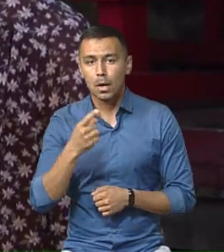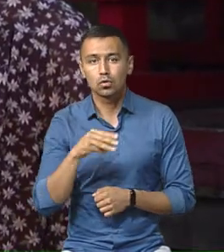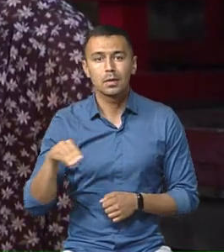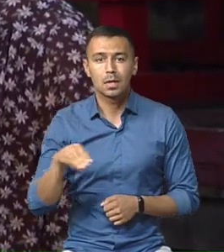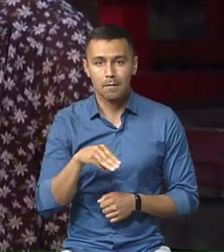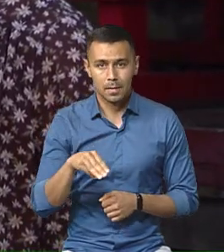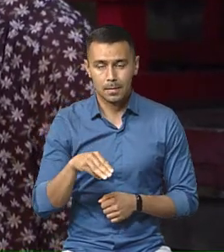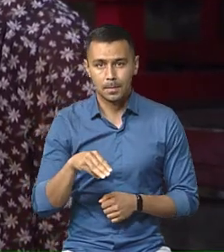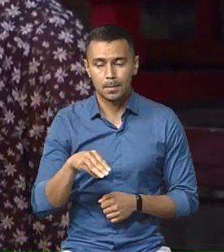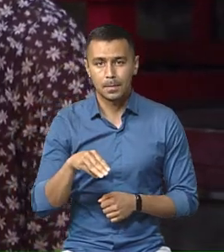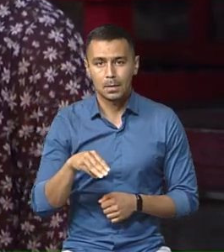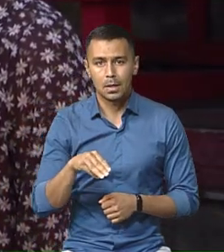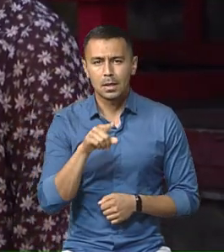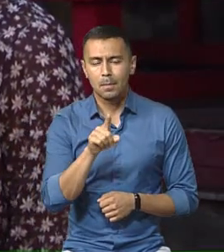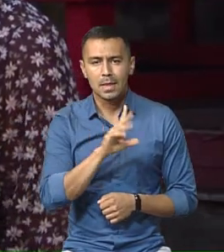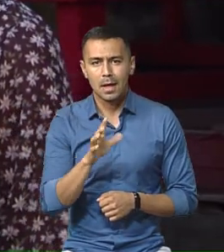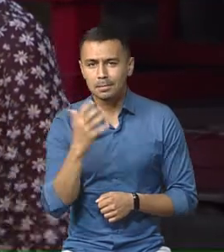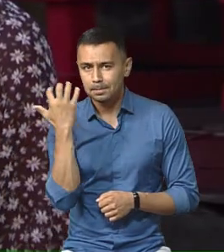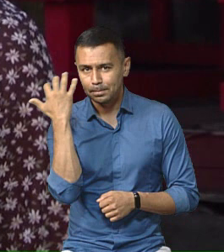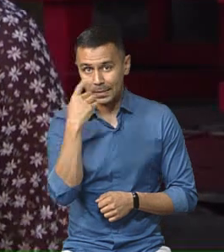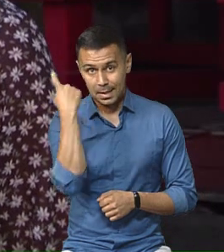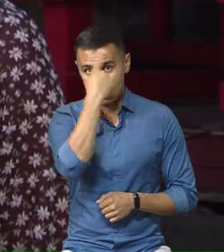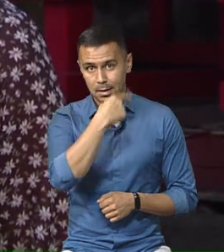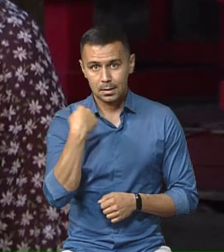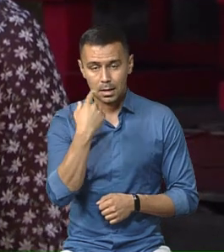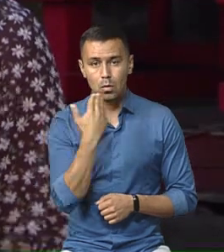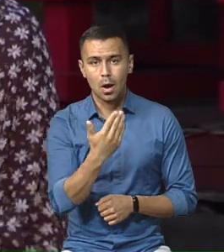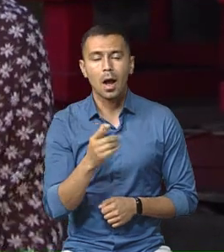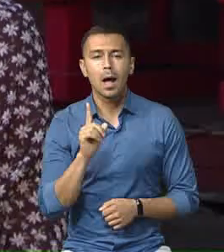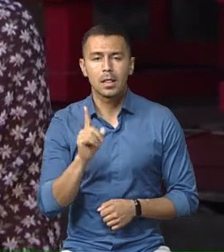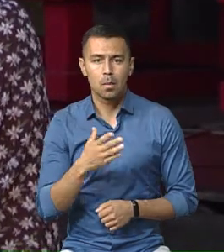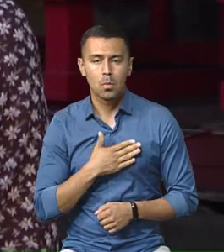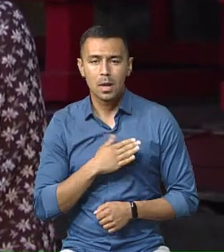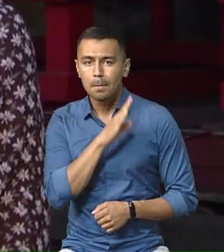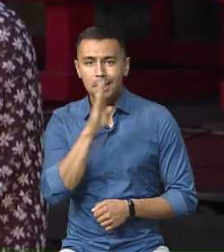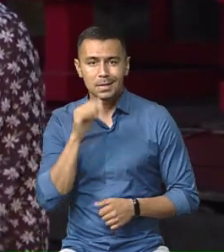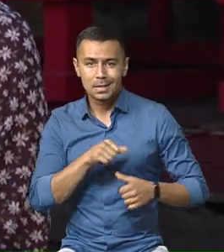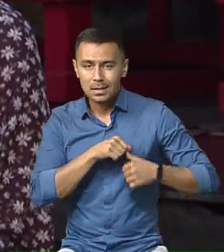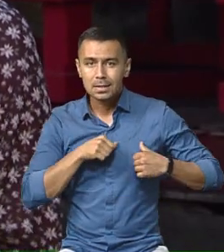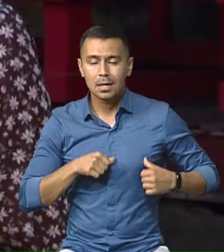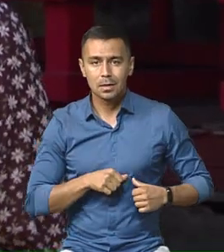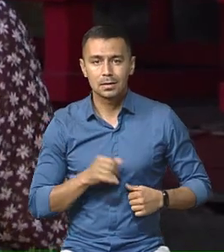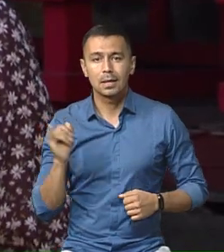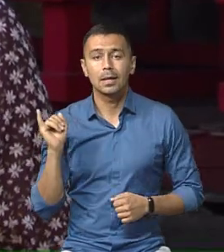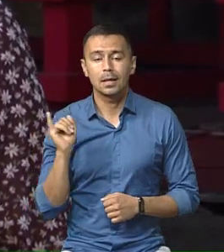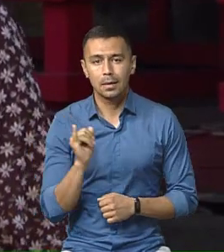травня, хоча там не видно лице його, але моє материнське серце